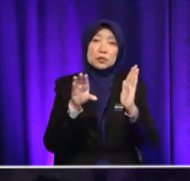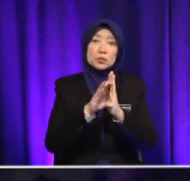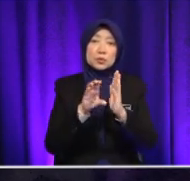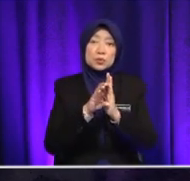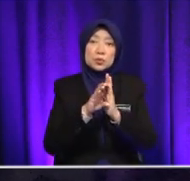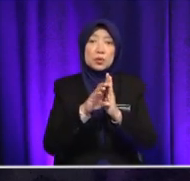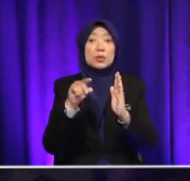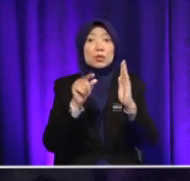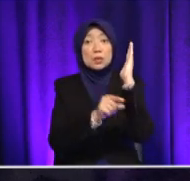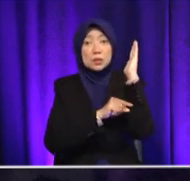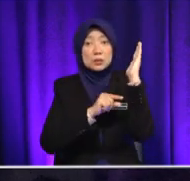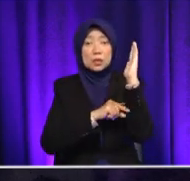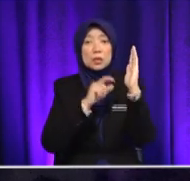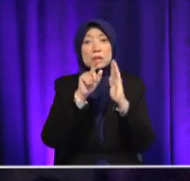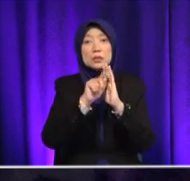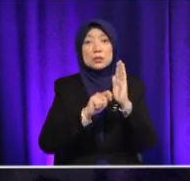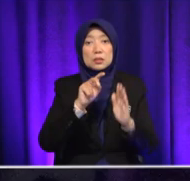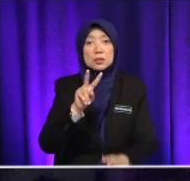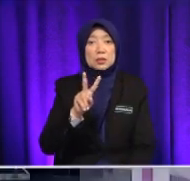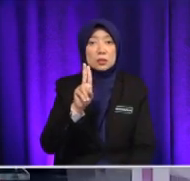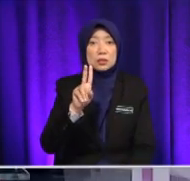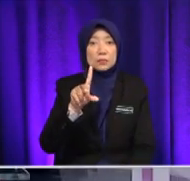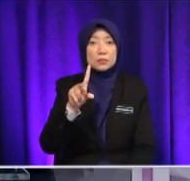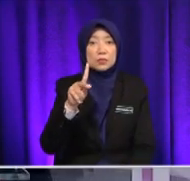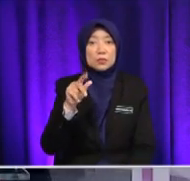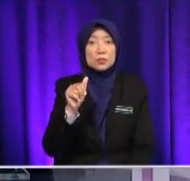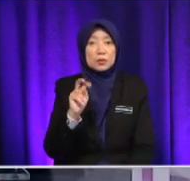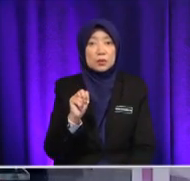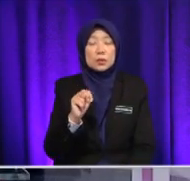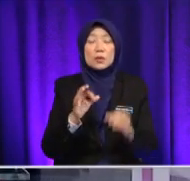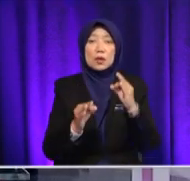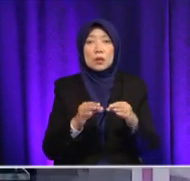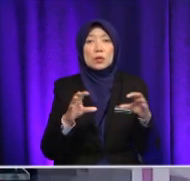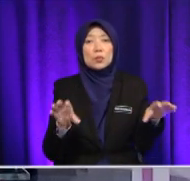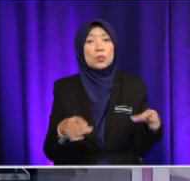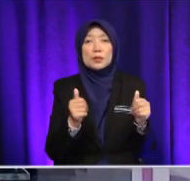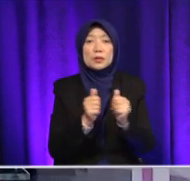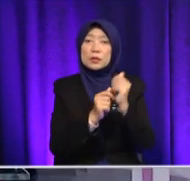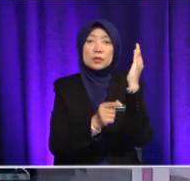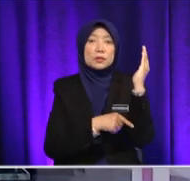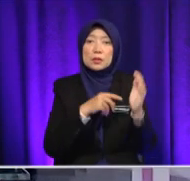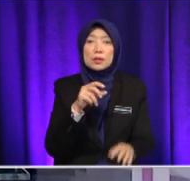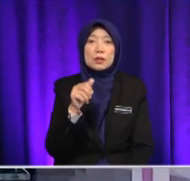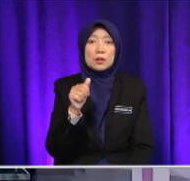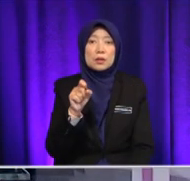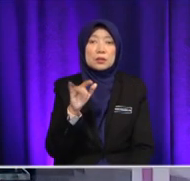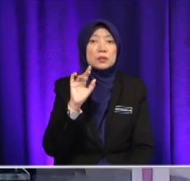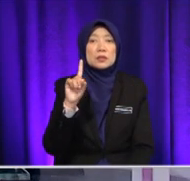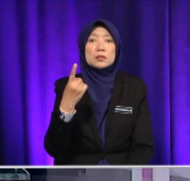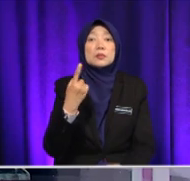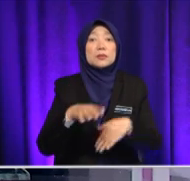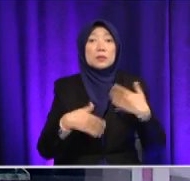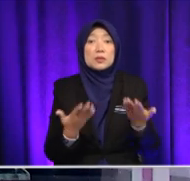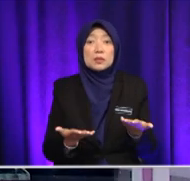getah tervulkan. Agaknya kalau kita buat dengan getah asli apa yang berlaku, Sean? Kena hari-hari kena tukar lah